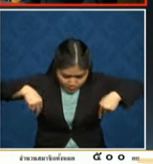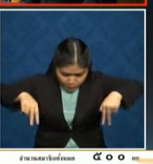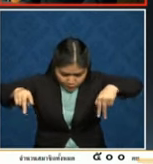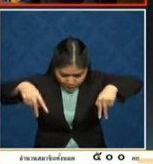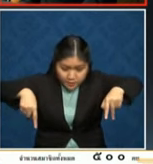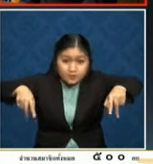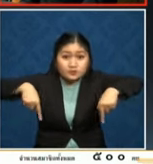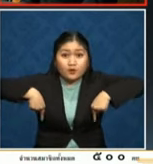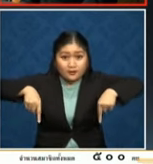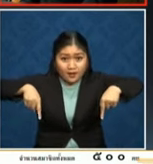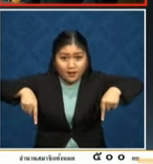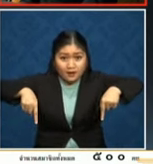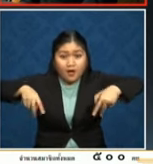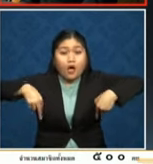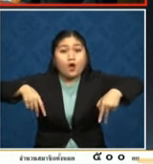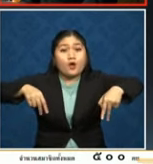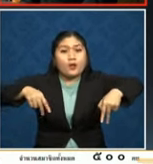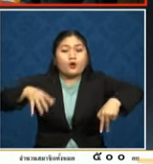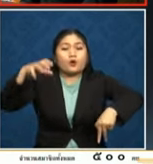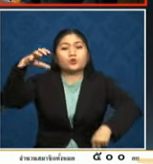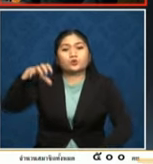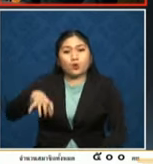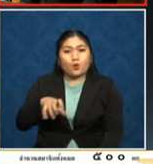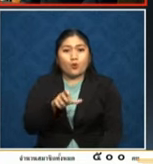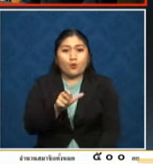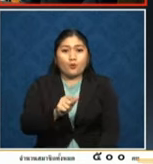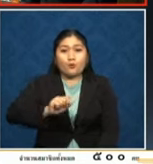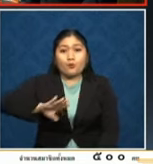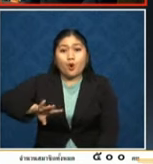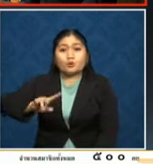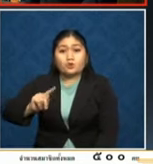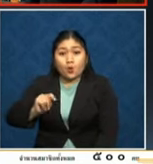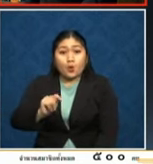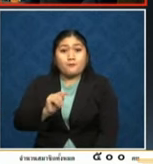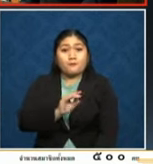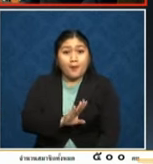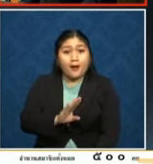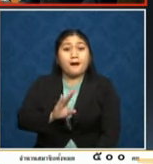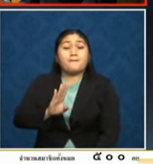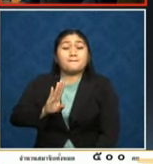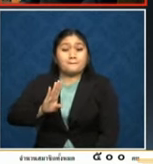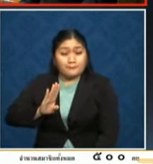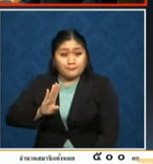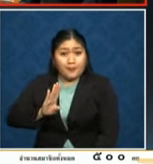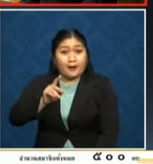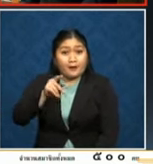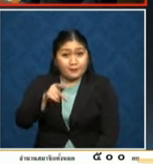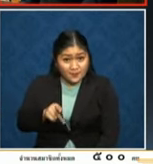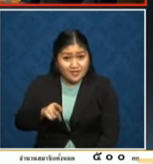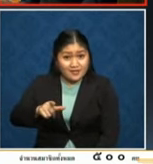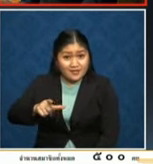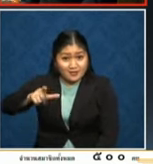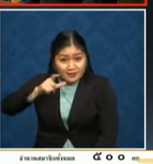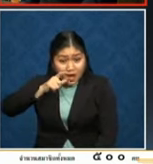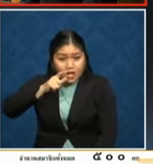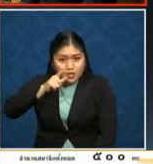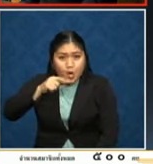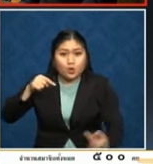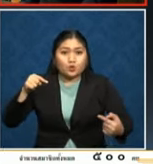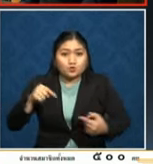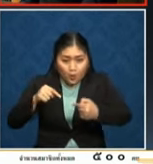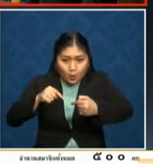างและองค์การบริหารส่วนตำบลบางพลีใหญ่ซึ่งดูแลเรื่องภูมิทัศน์และเกาะกลาง